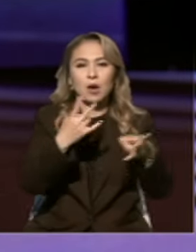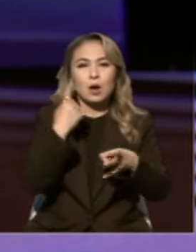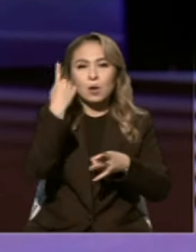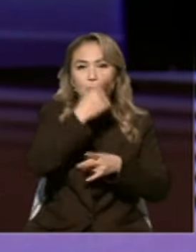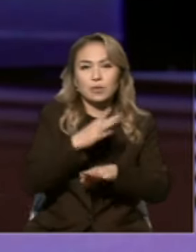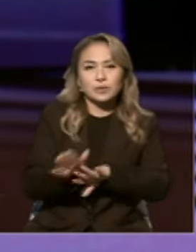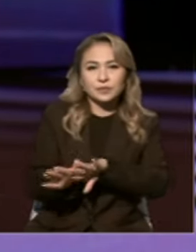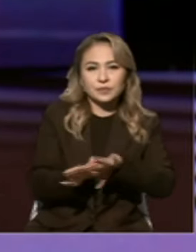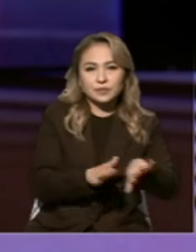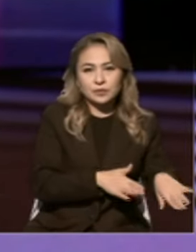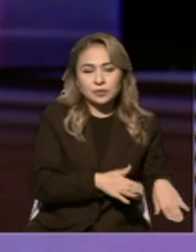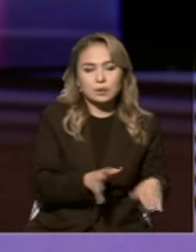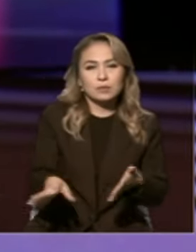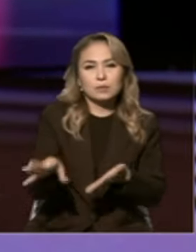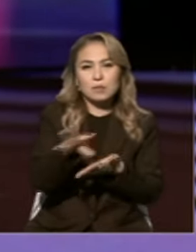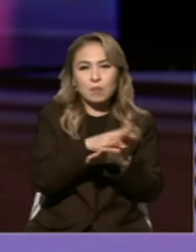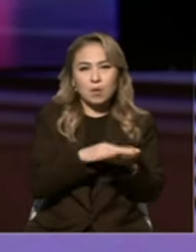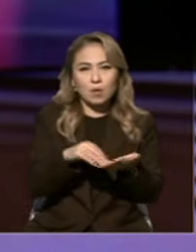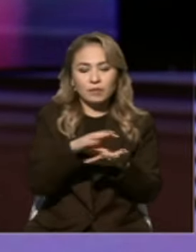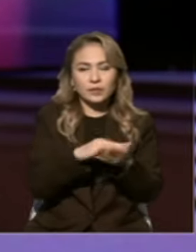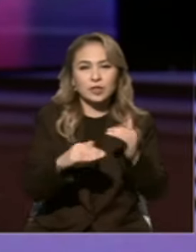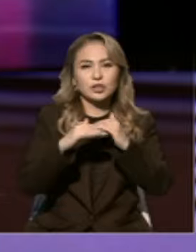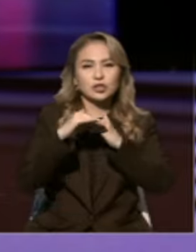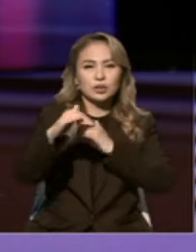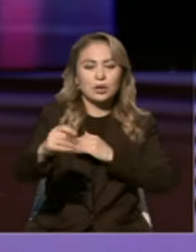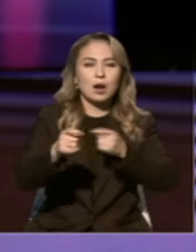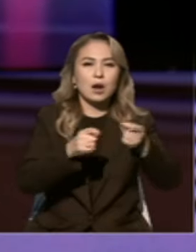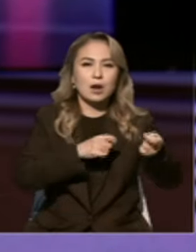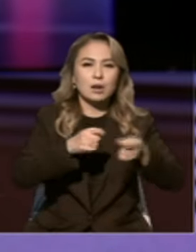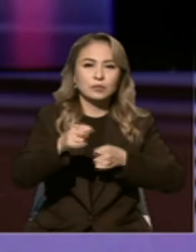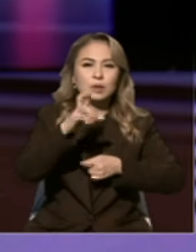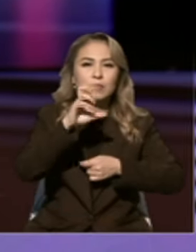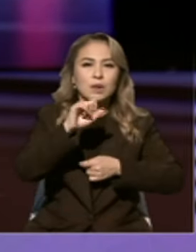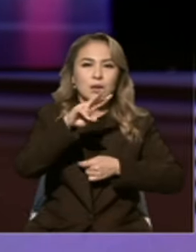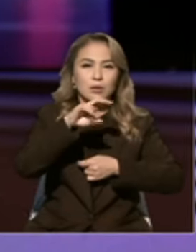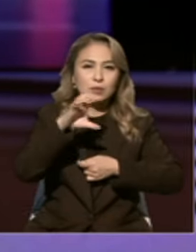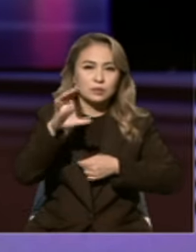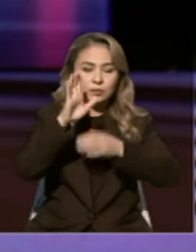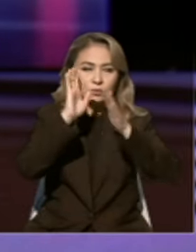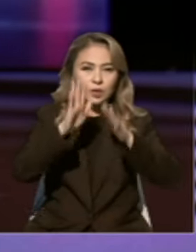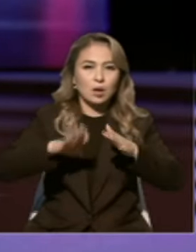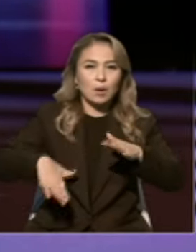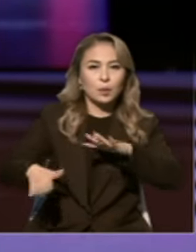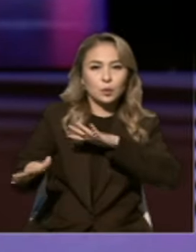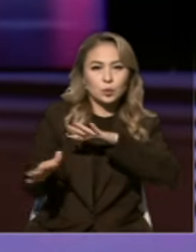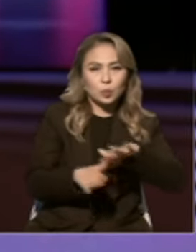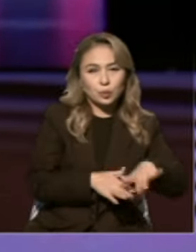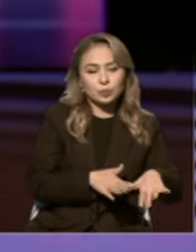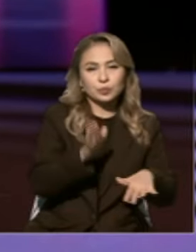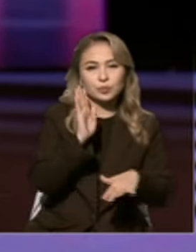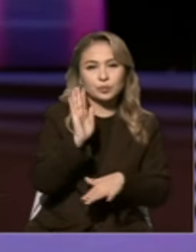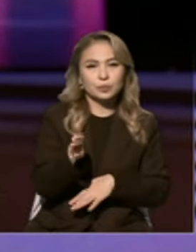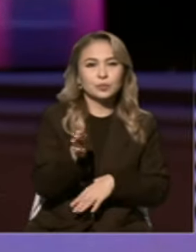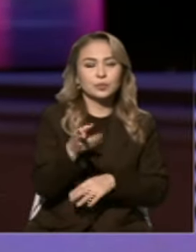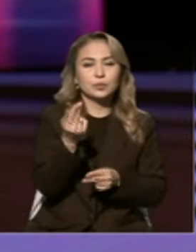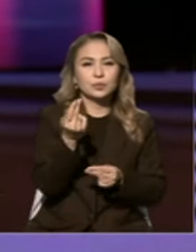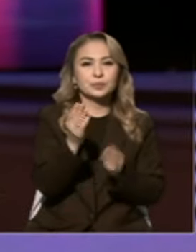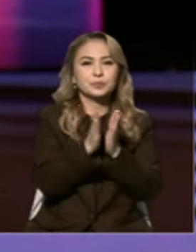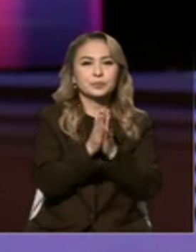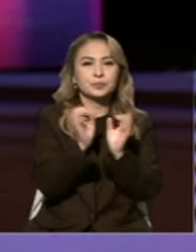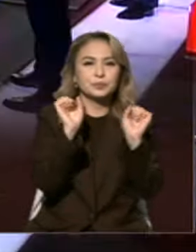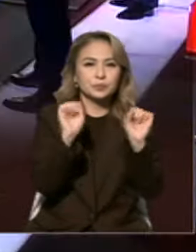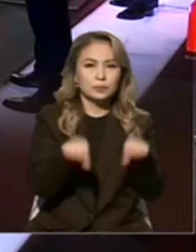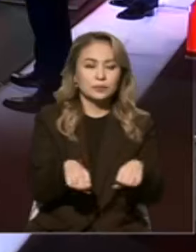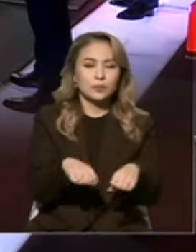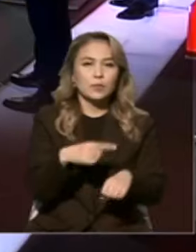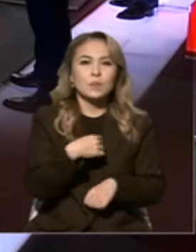қана оны жергілікті әкімшілік өз балансына алады да, сосын барып қана оны жаңағы ақша сұрай алады. Сонда